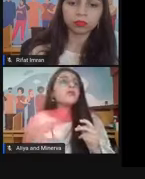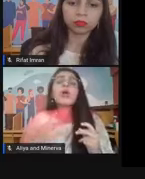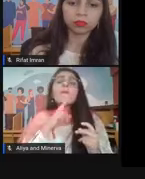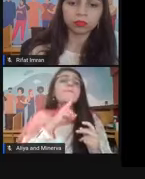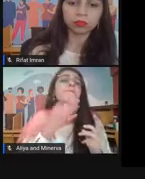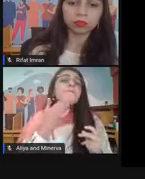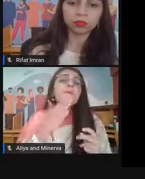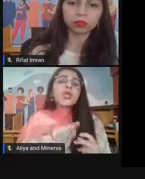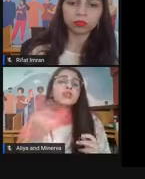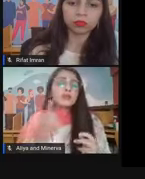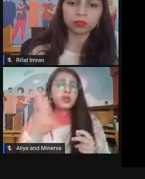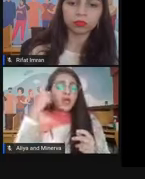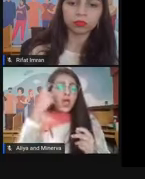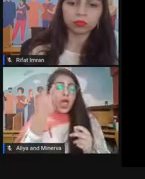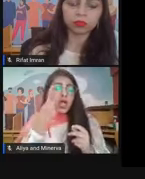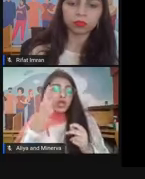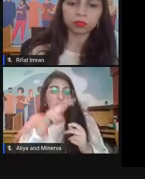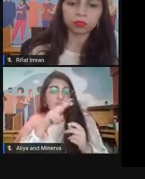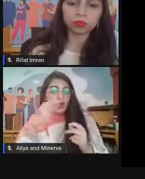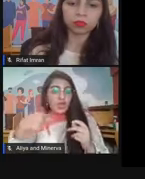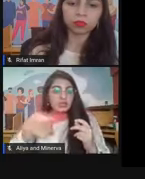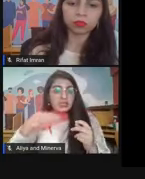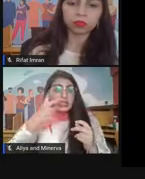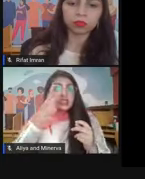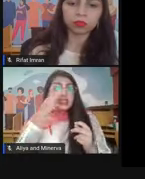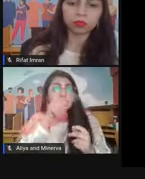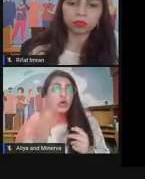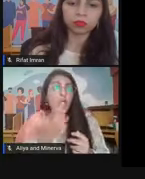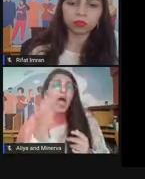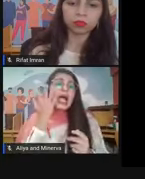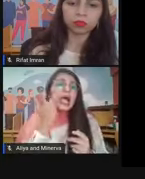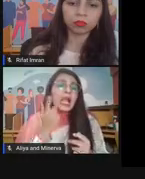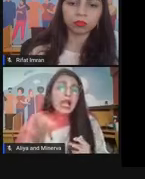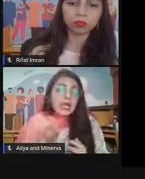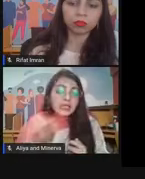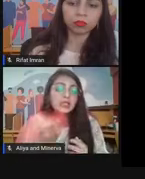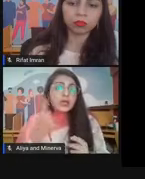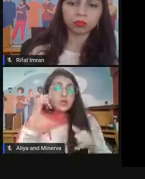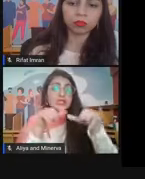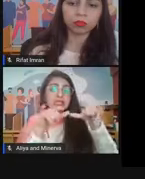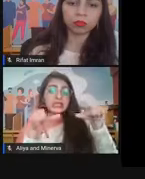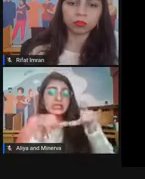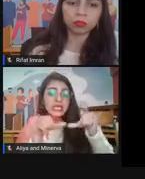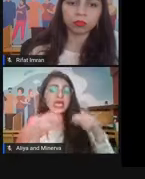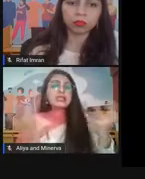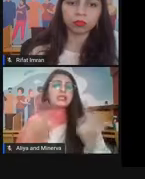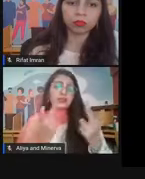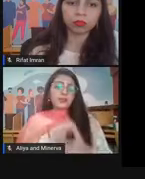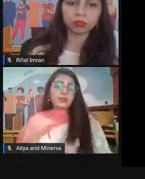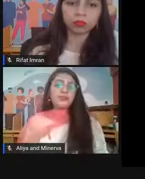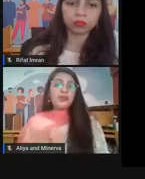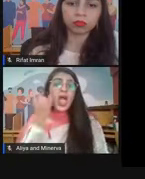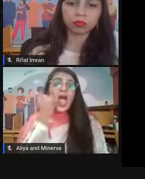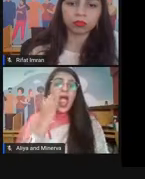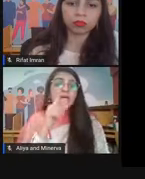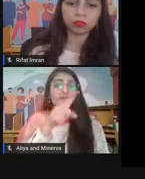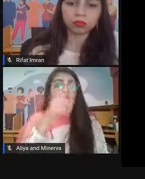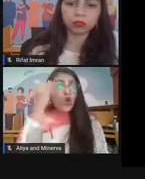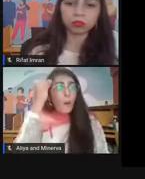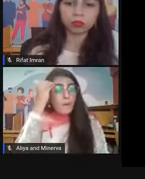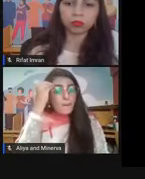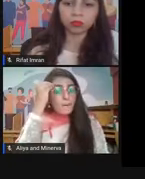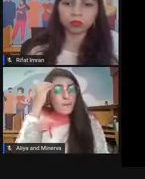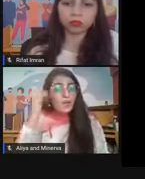कि आपका ब्रेस्ट दिखने में कैसा है, उसकी रंगत कैसी है, उसका साइज कैसा है. अगर आपको आपके ब्रेस्ट के बारे